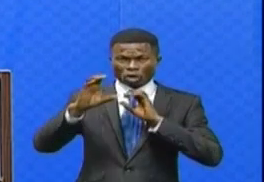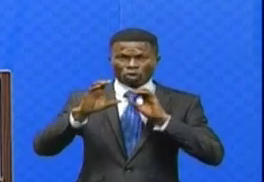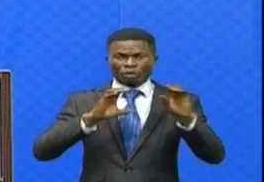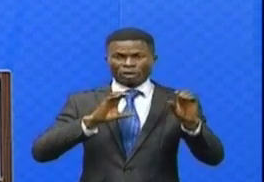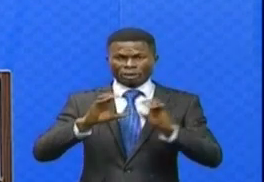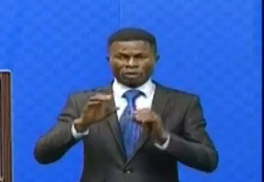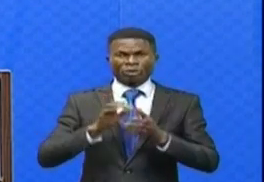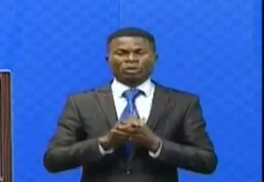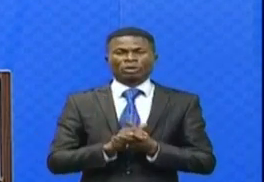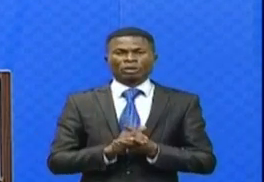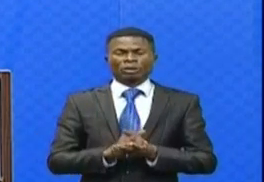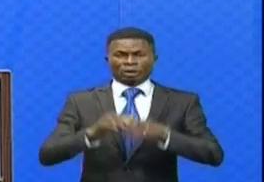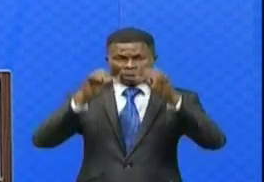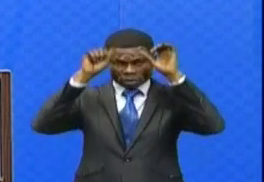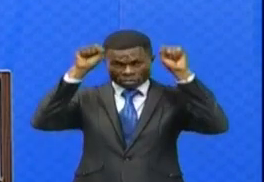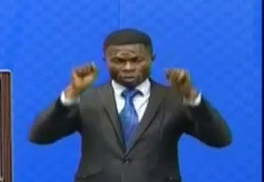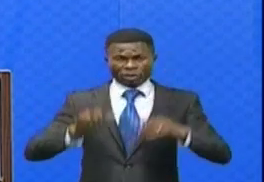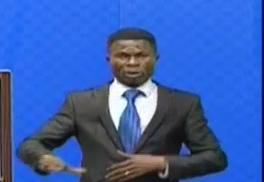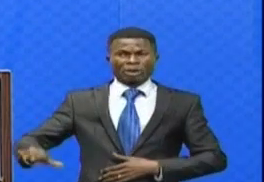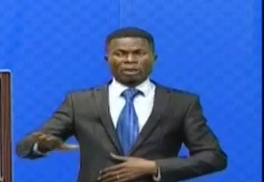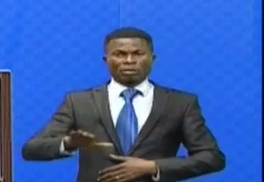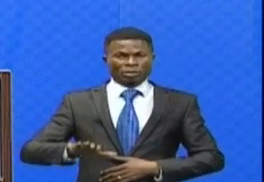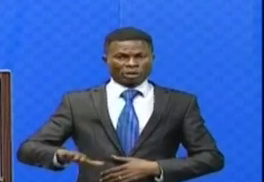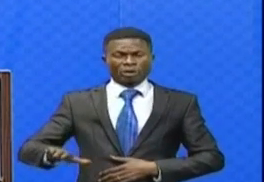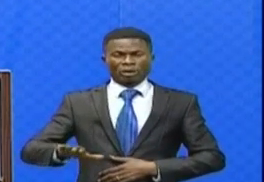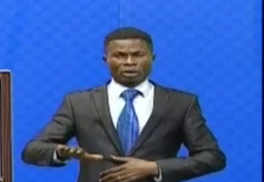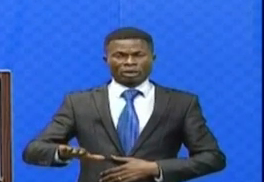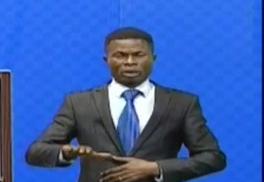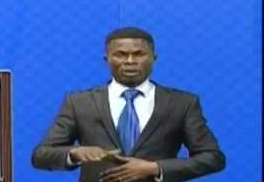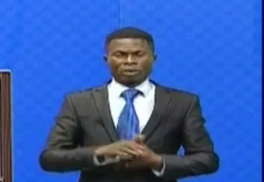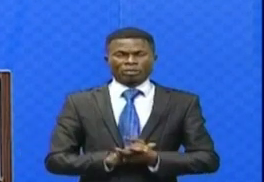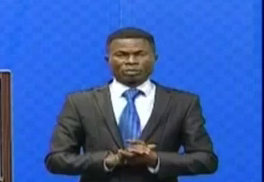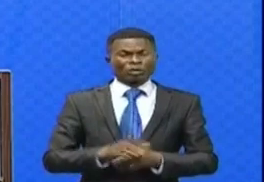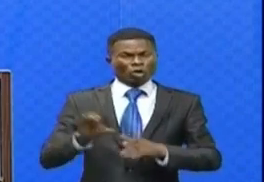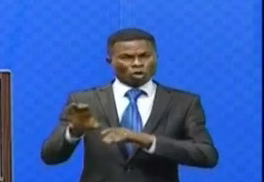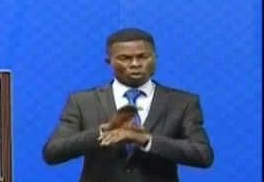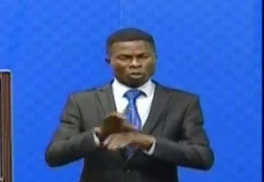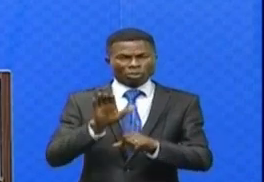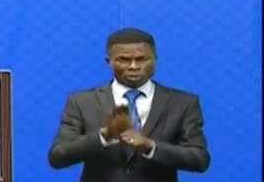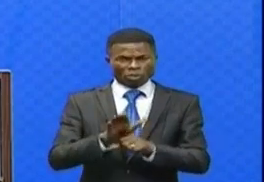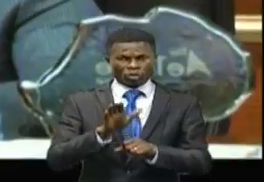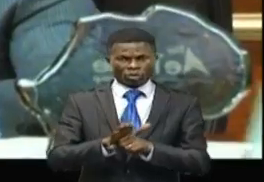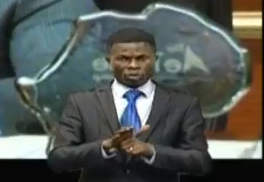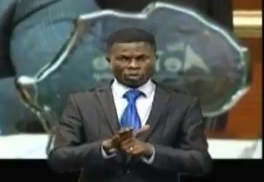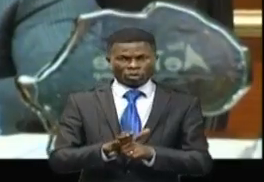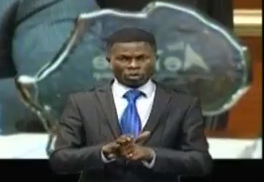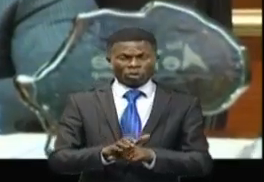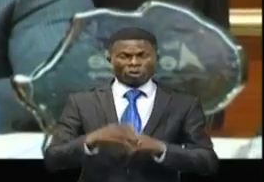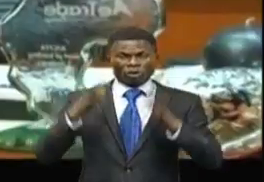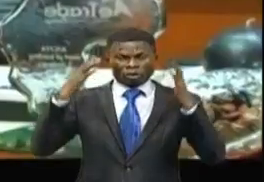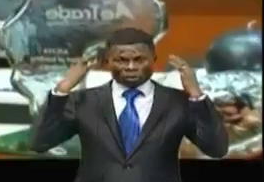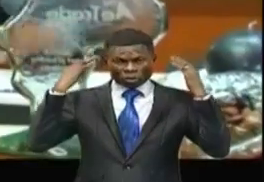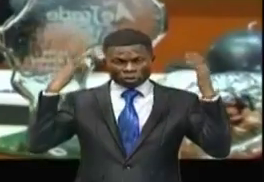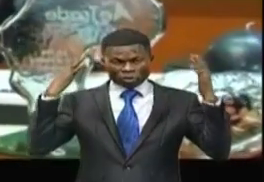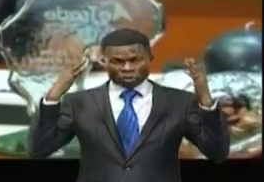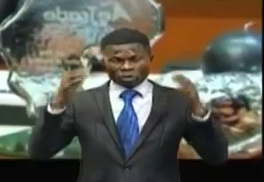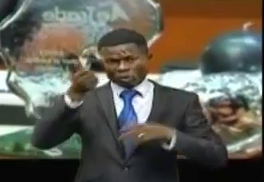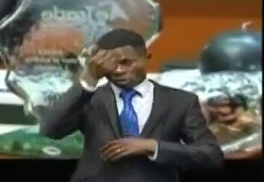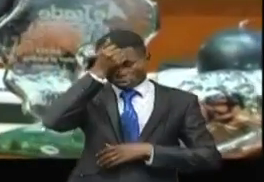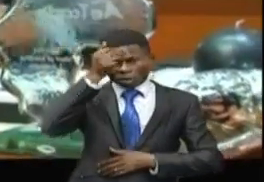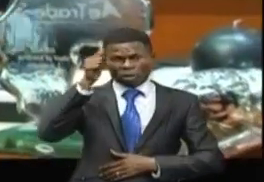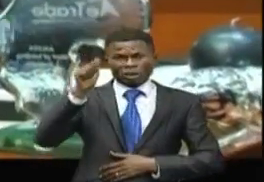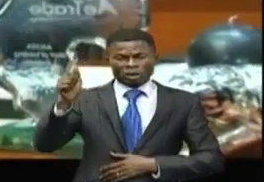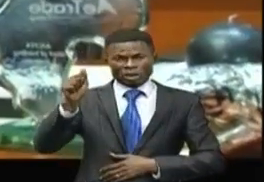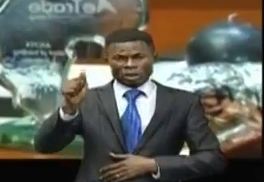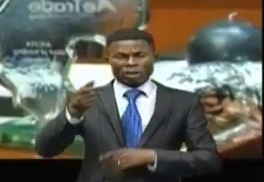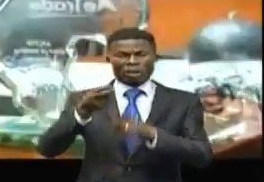le président de la république s'est dit préoccupé par des bruits de grève initié